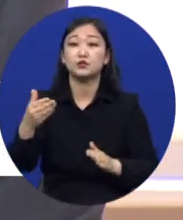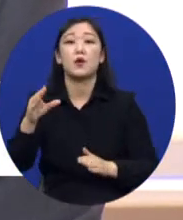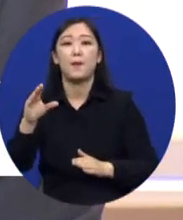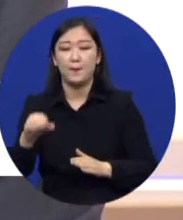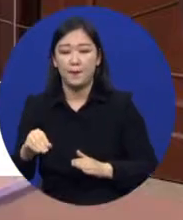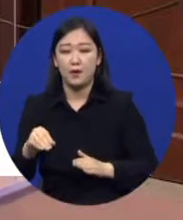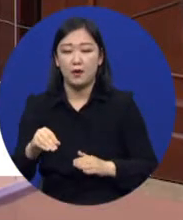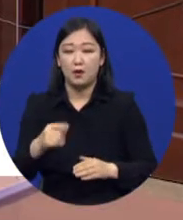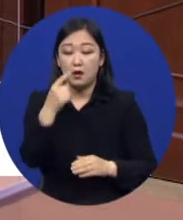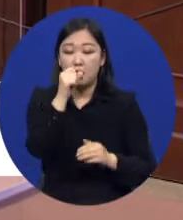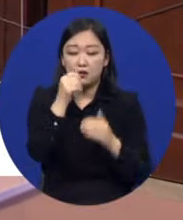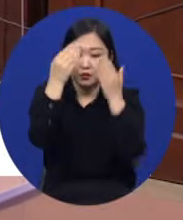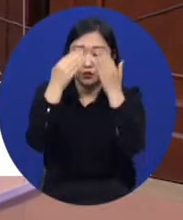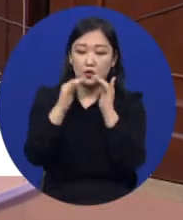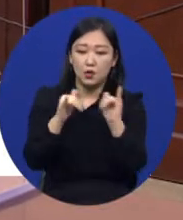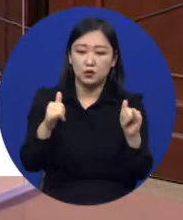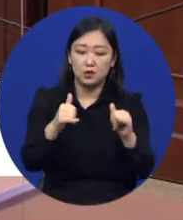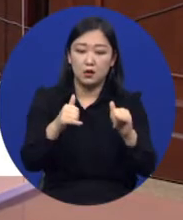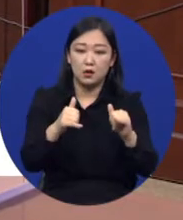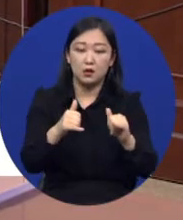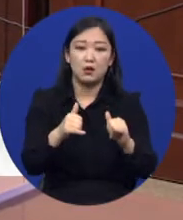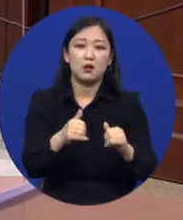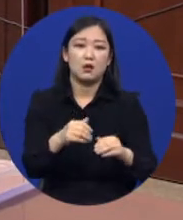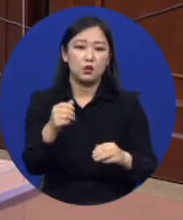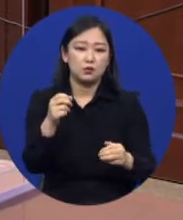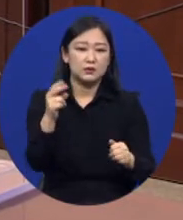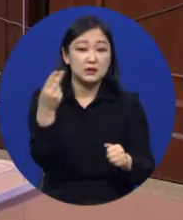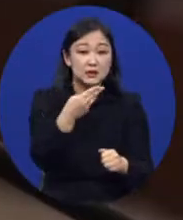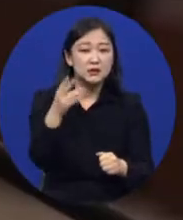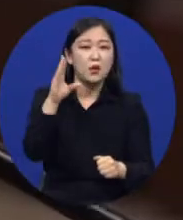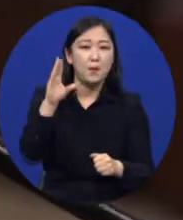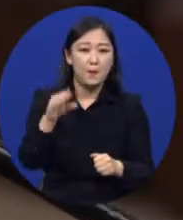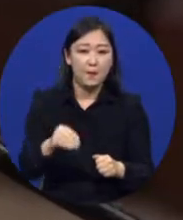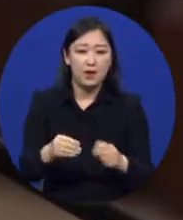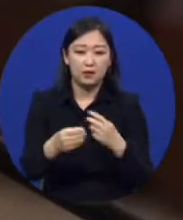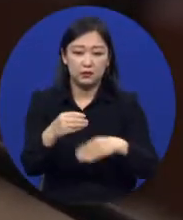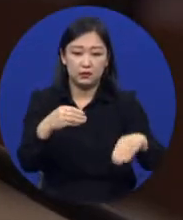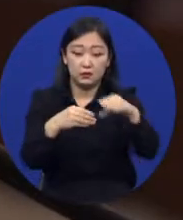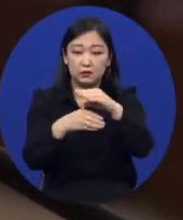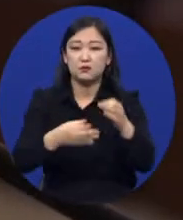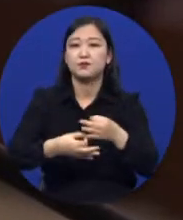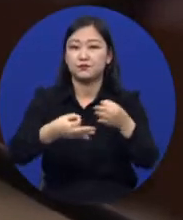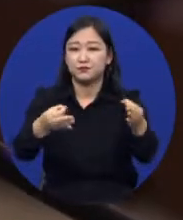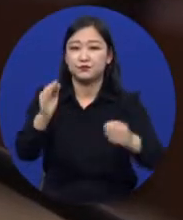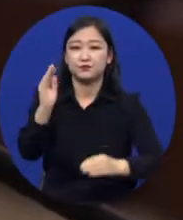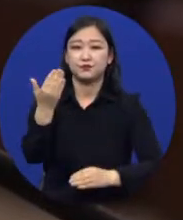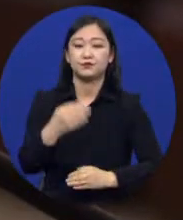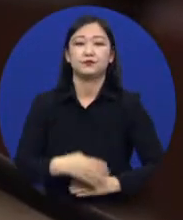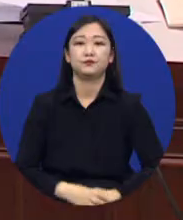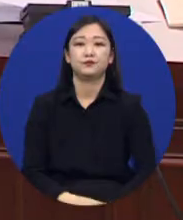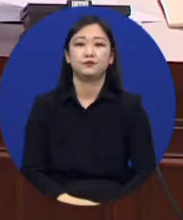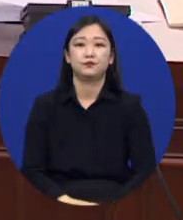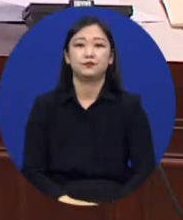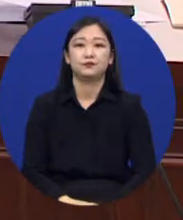수영이는 형사보상 최고의 게 위자료 2000만원을 더 지급하게 되었습니다